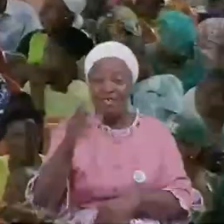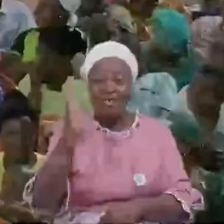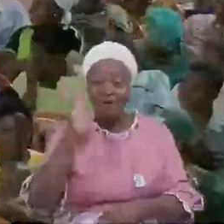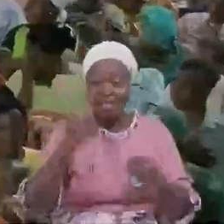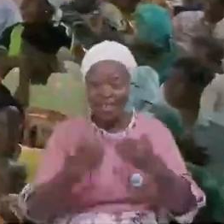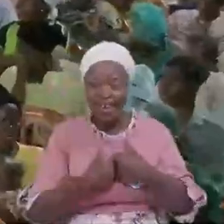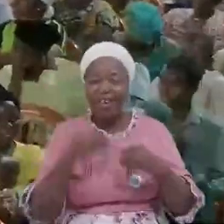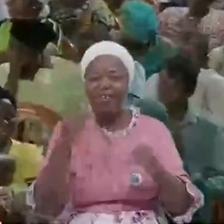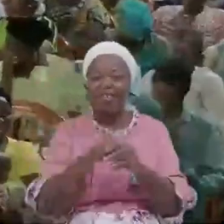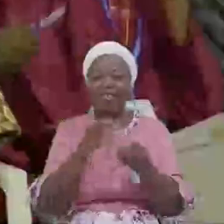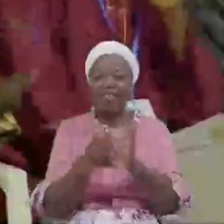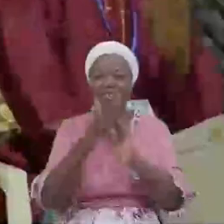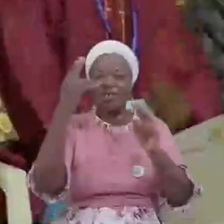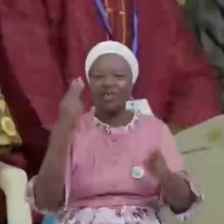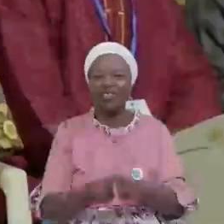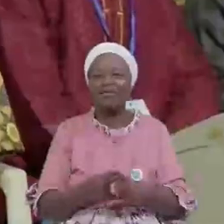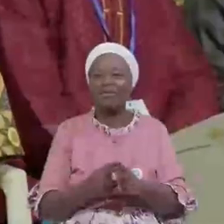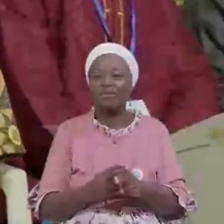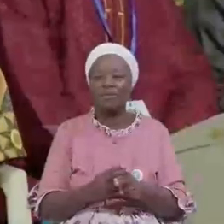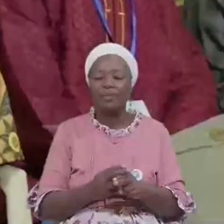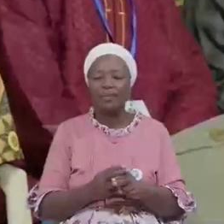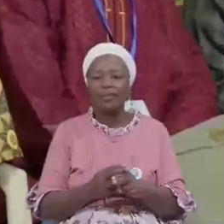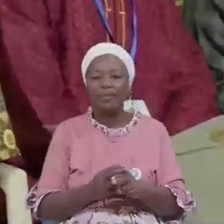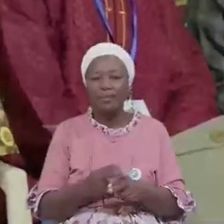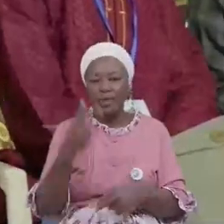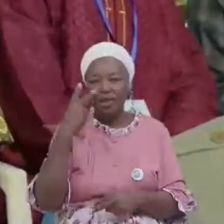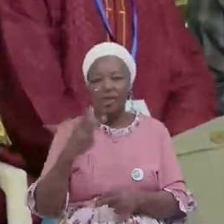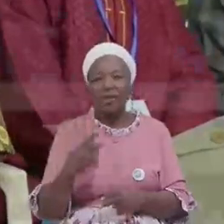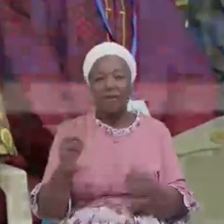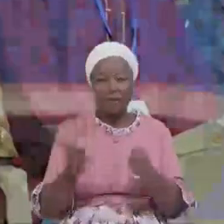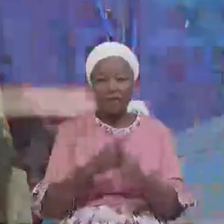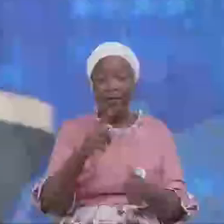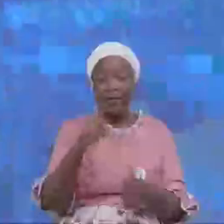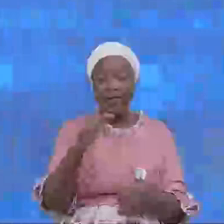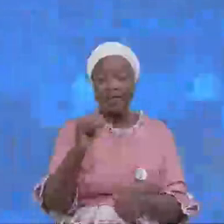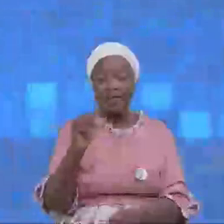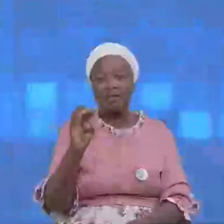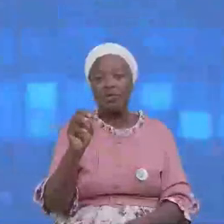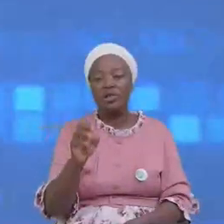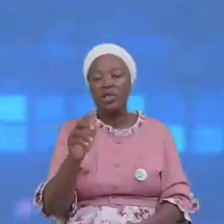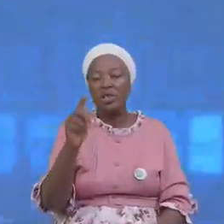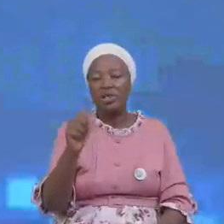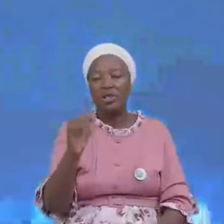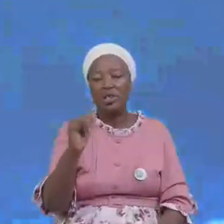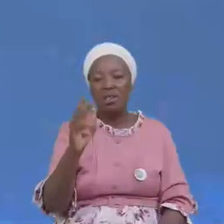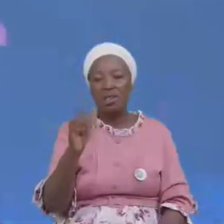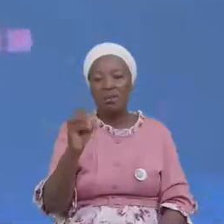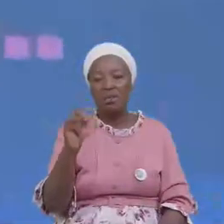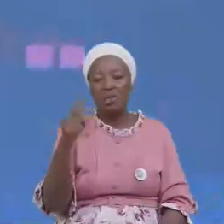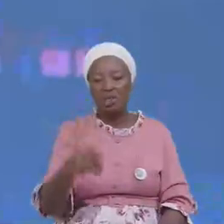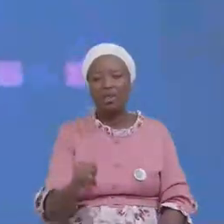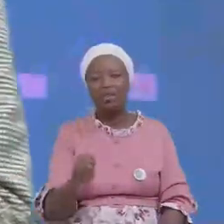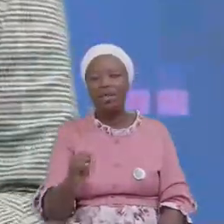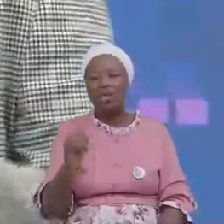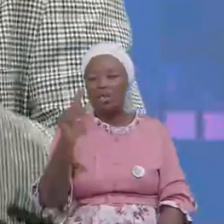Et tu l'auras au nom de Jésus. 1 Timothée, voyons 1 Timothée 1, 13. En